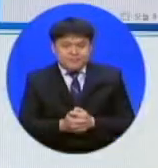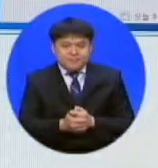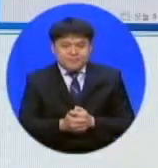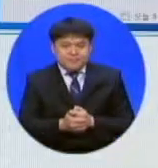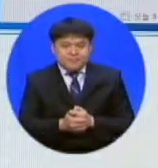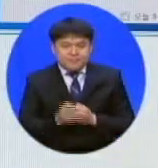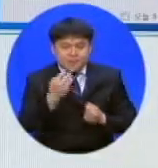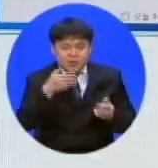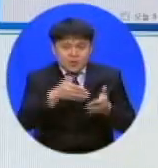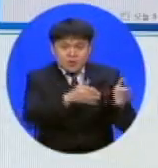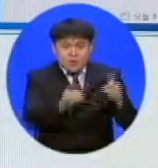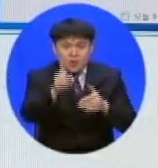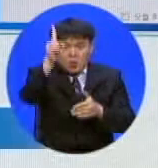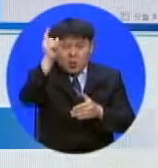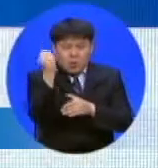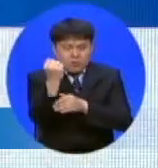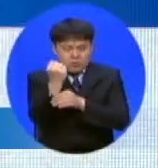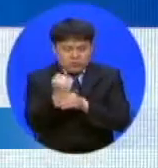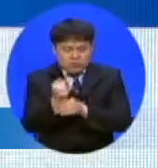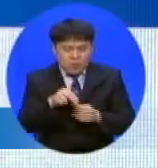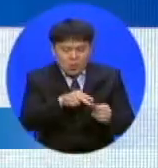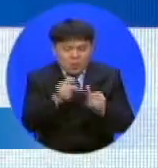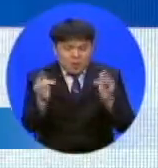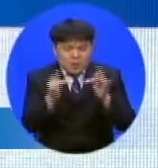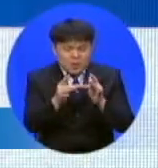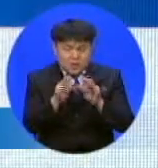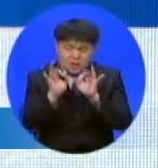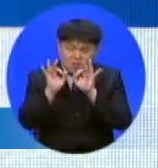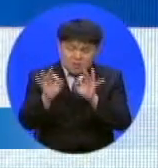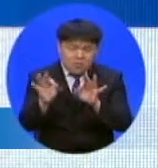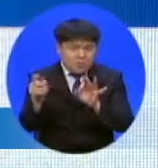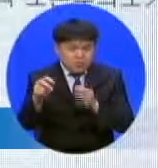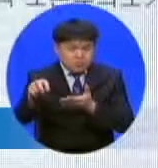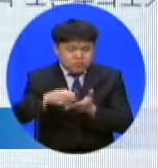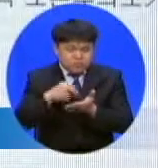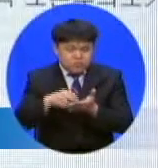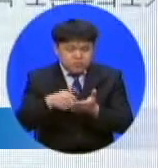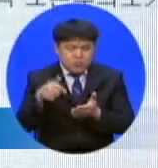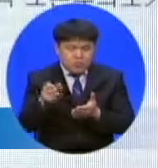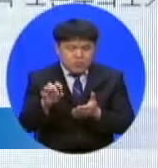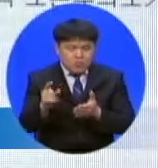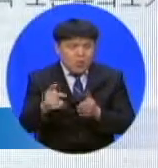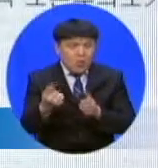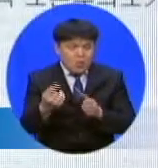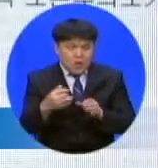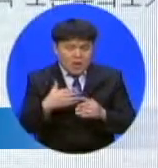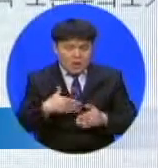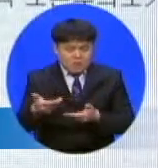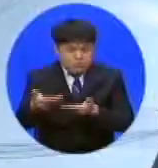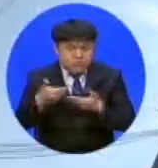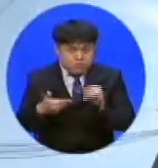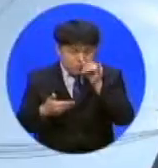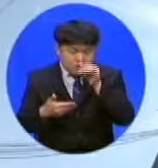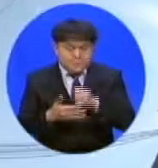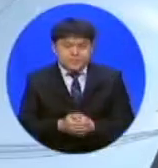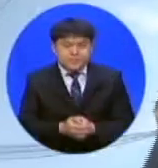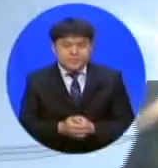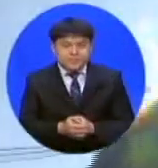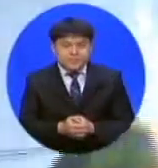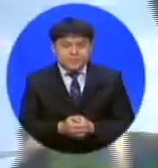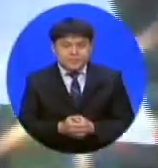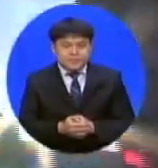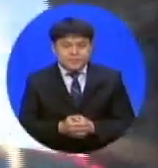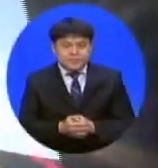경기도 대기오염정보센터 홈페이지를 통해 문자메시지로 오존경보에 대해 알림 서비스를 받을 수도 있습니다.